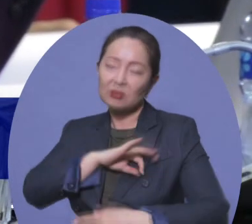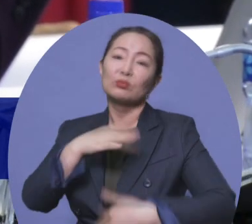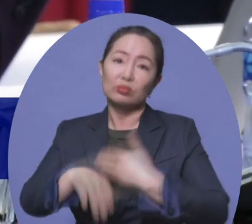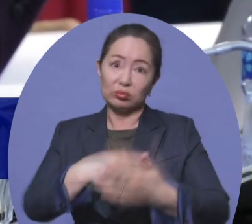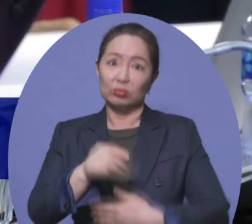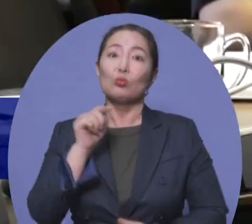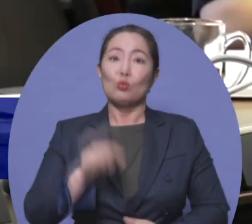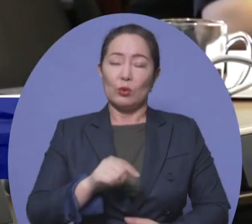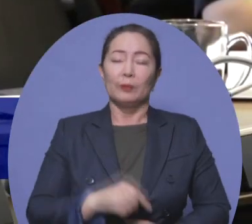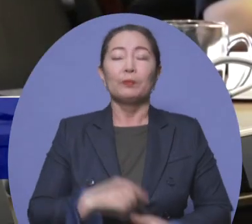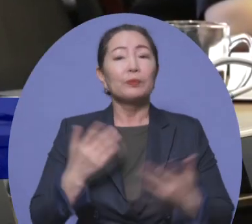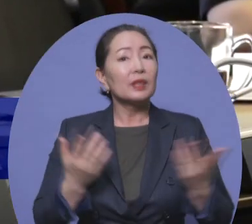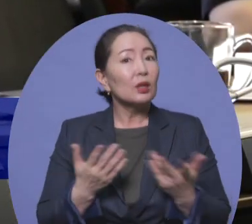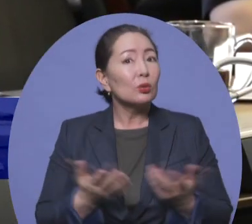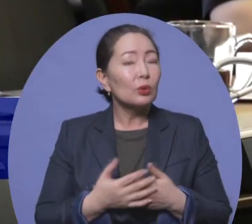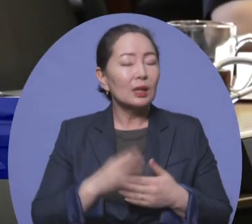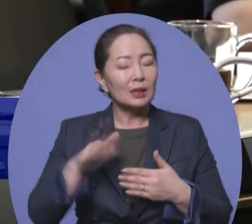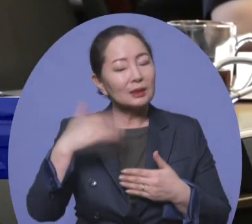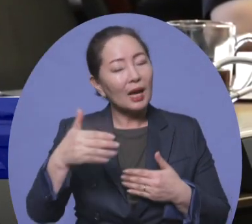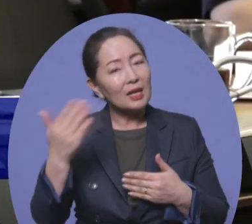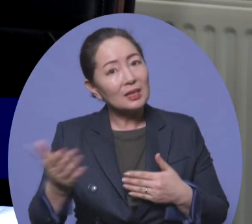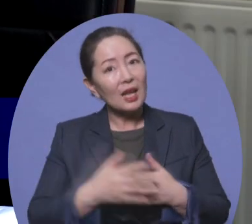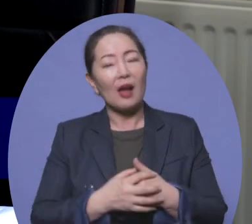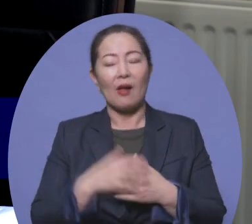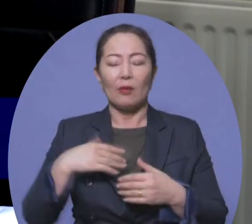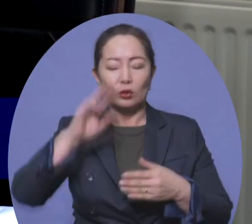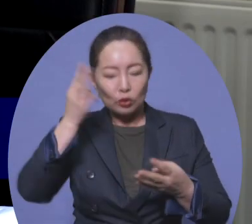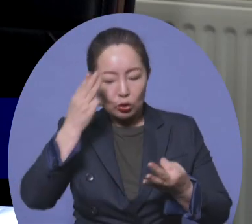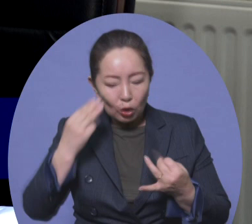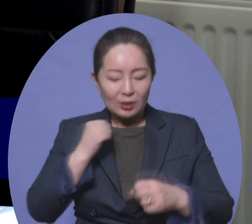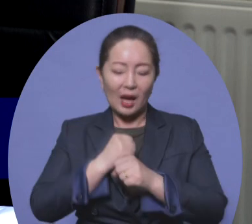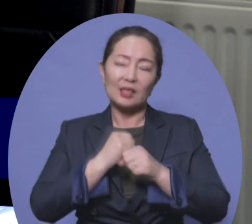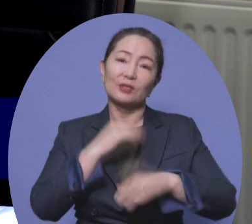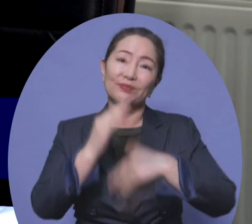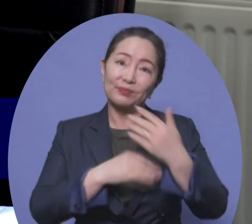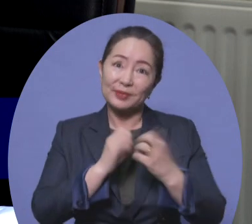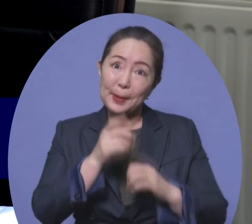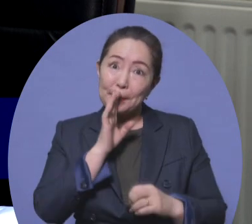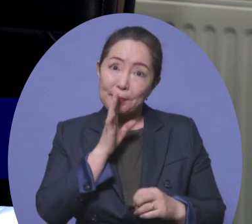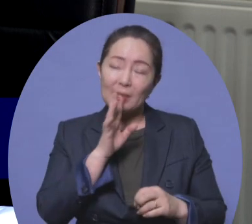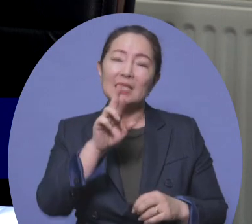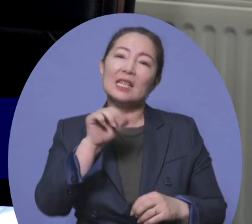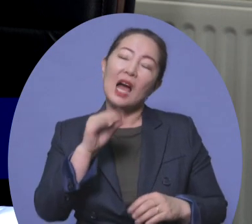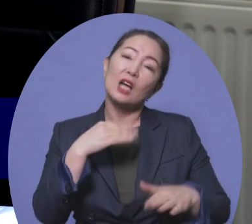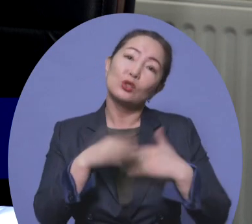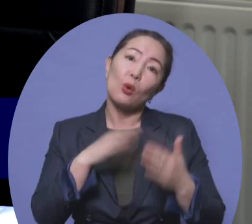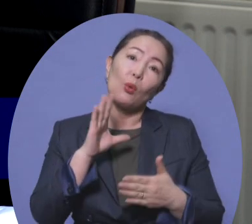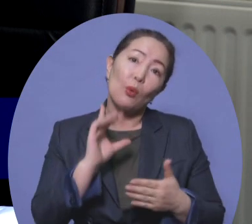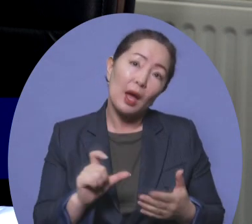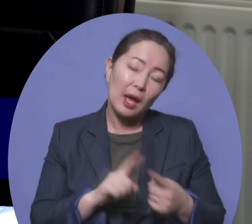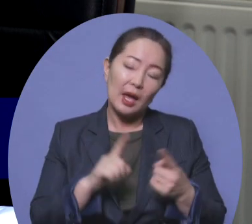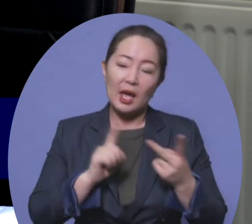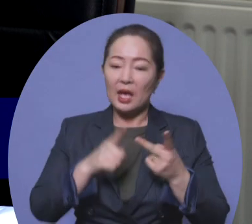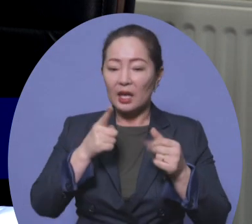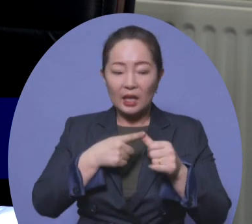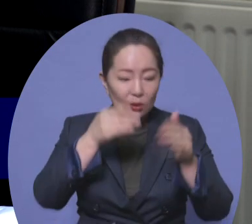байгаа. Тэгэхээр энэ чинь цаашаа одоо энэ тодорхой ажил үр гүйцэтгэхэд яаж явах вэ? Тийм